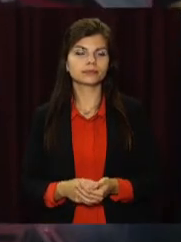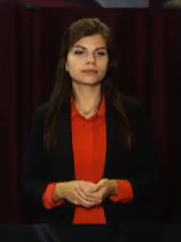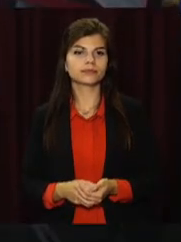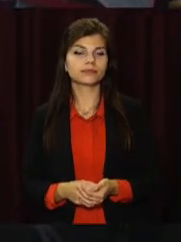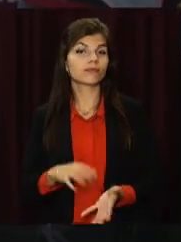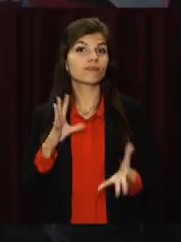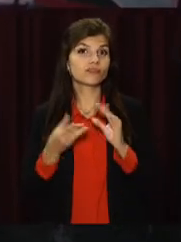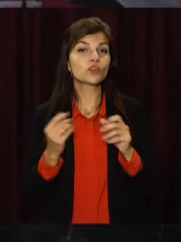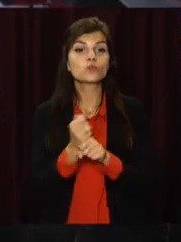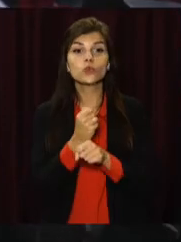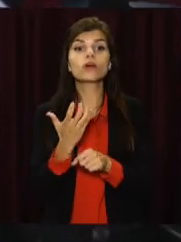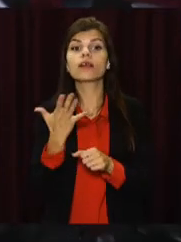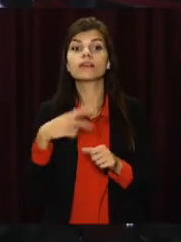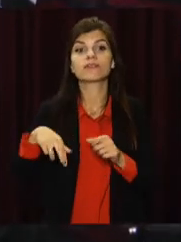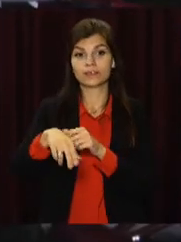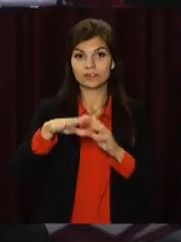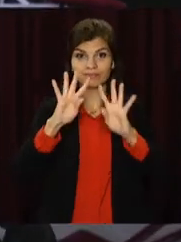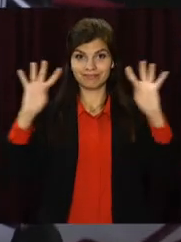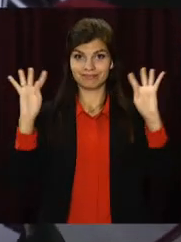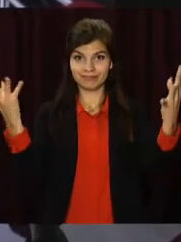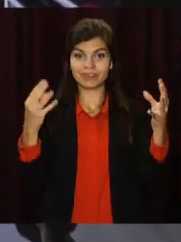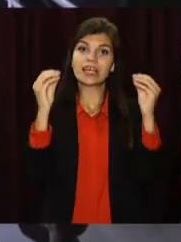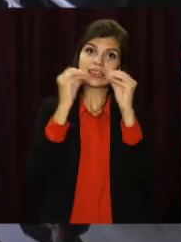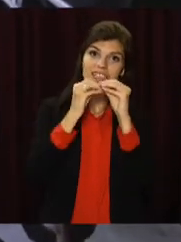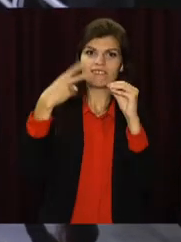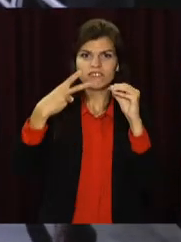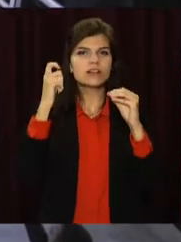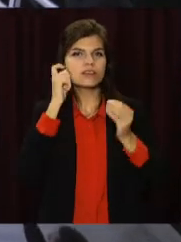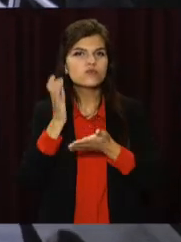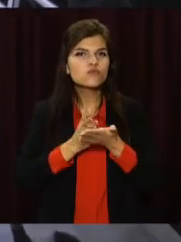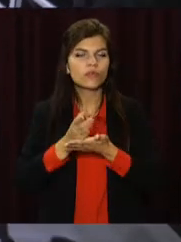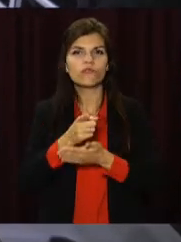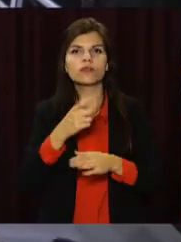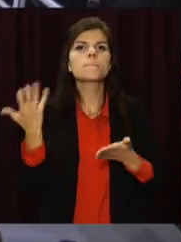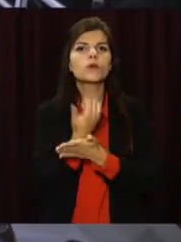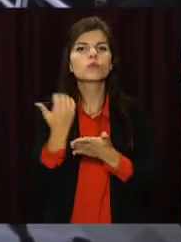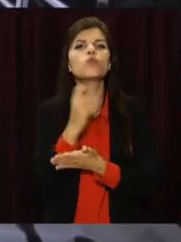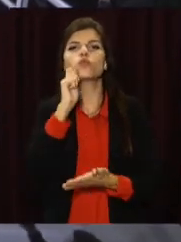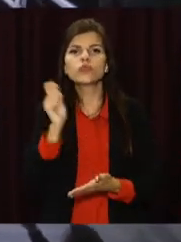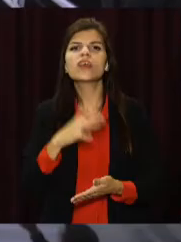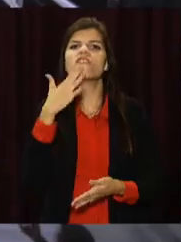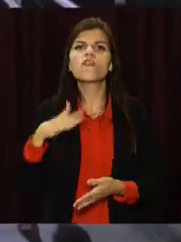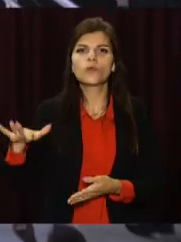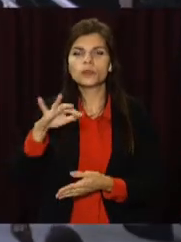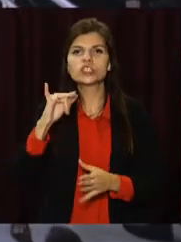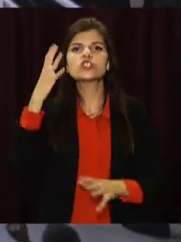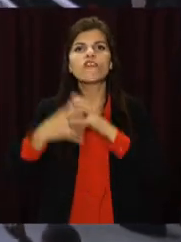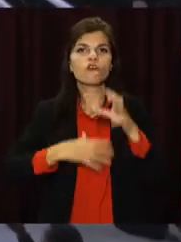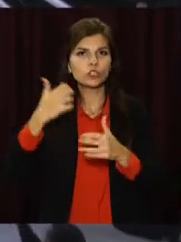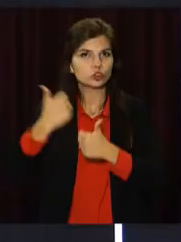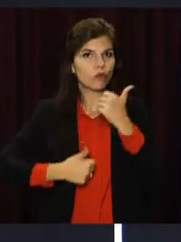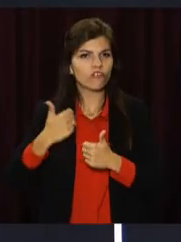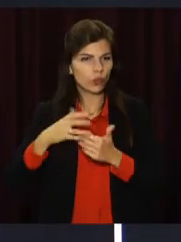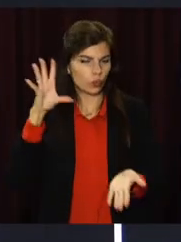В основному бійців, які вийшли на ринг, по 10-20 років досвіду. Вони переможці українських, європейських та світових